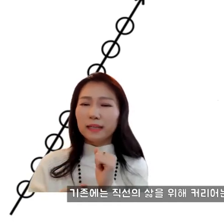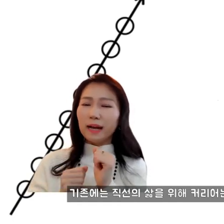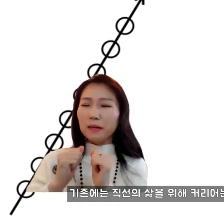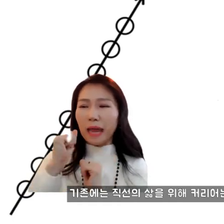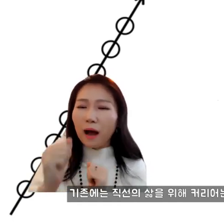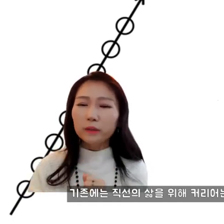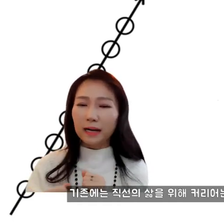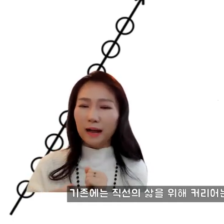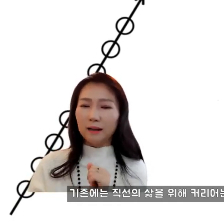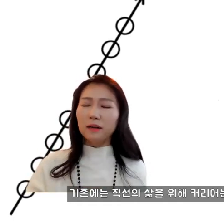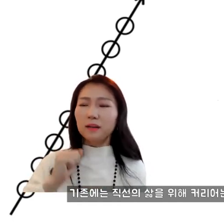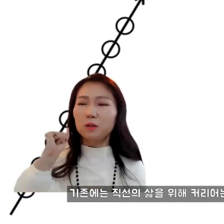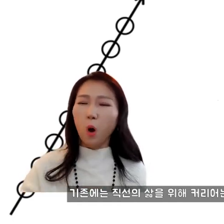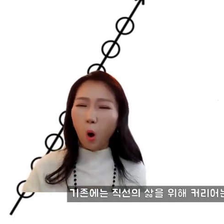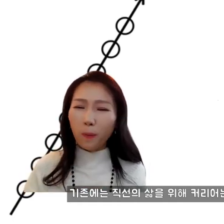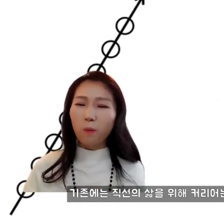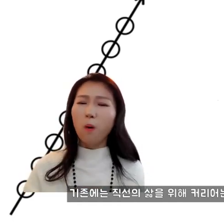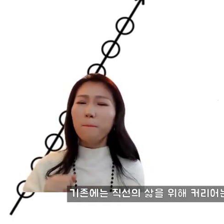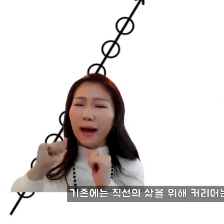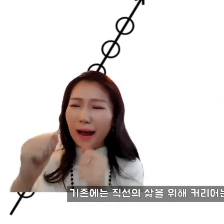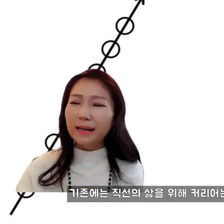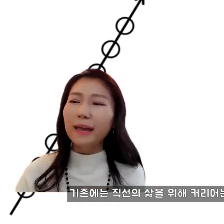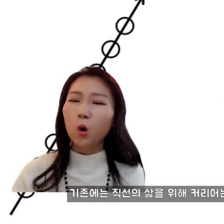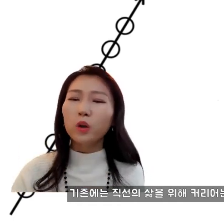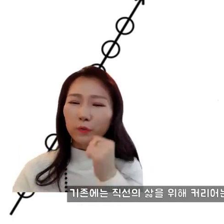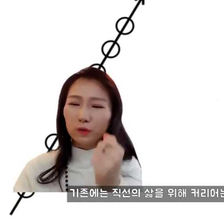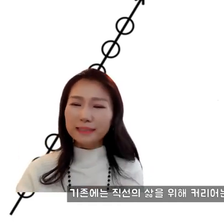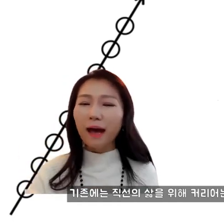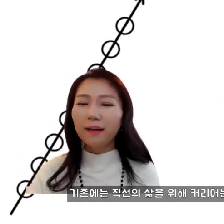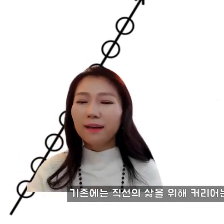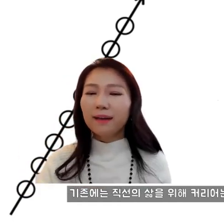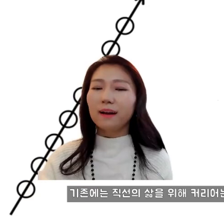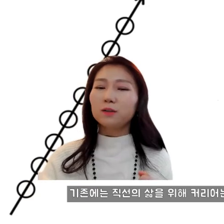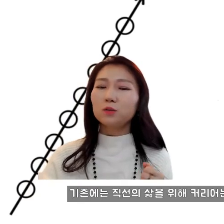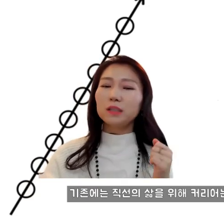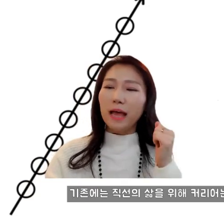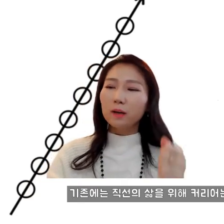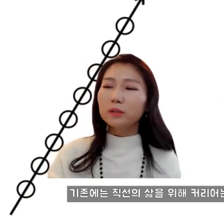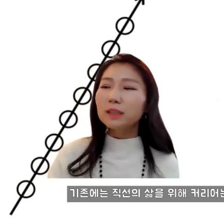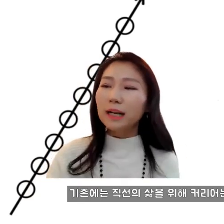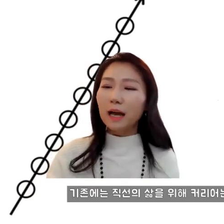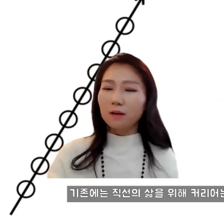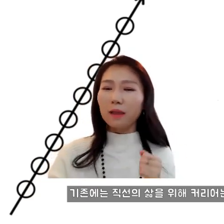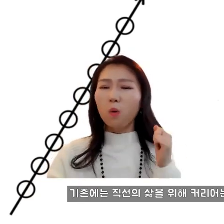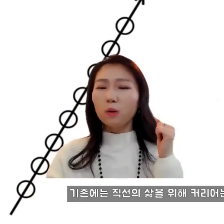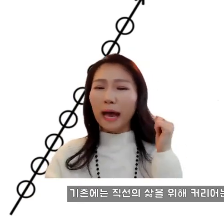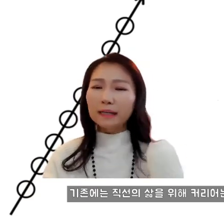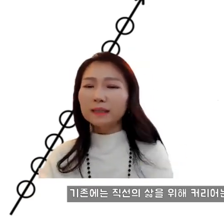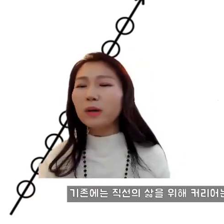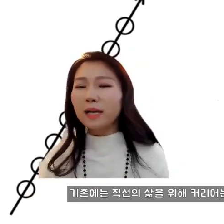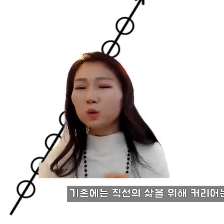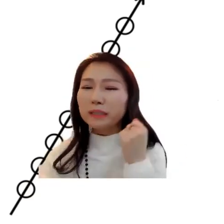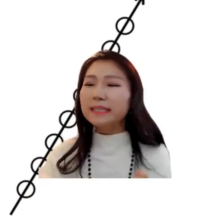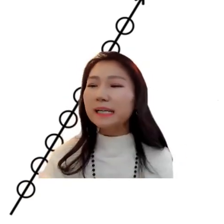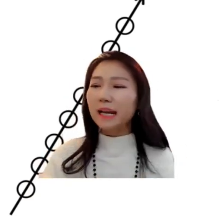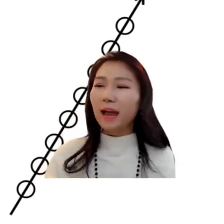해가지고 내가 막 대학원을 가. 막 그래가지고 더 배워. 막 하게 더 경력 쌓아. 그래가지고 이제 대리로 승진한 다음에 또